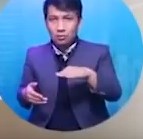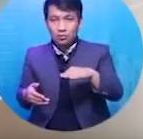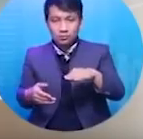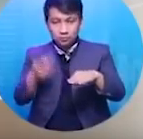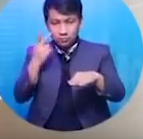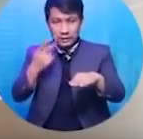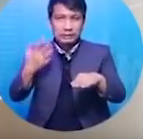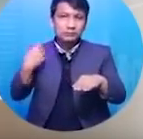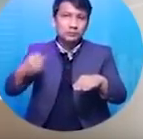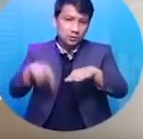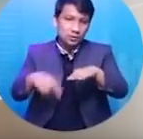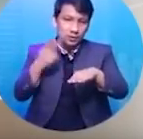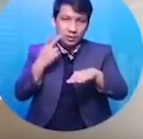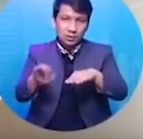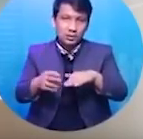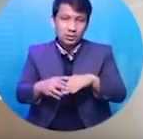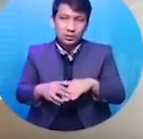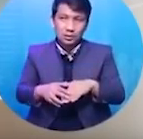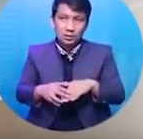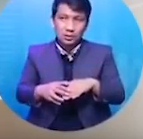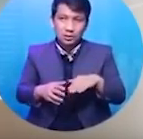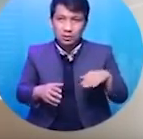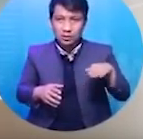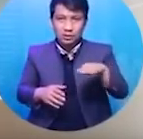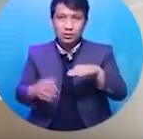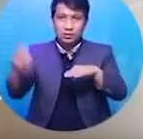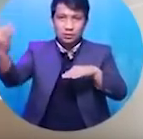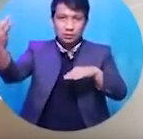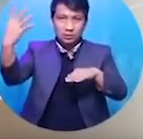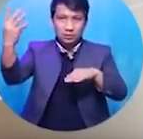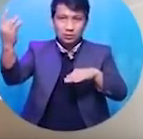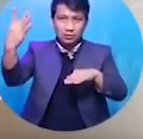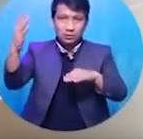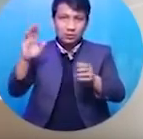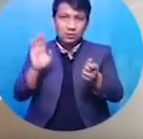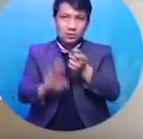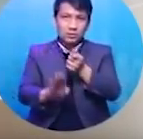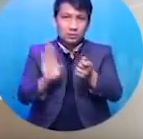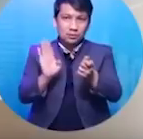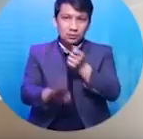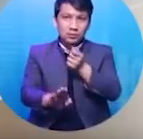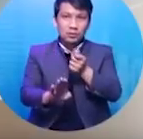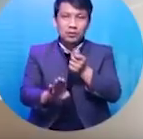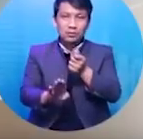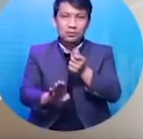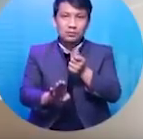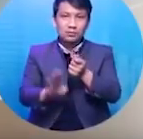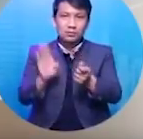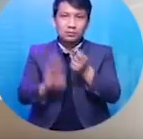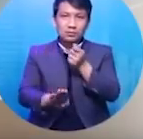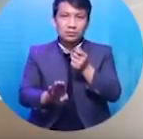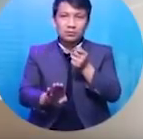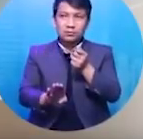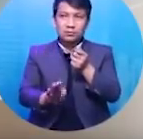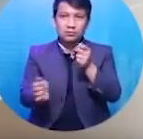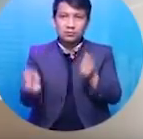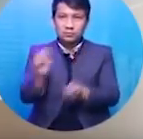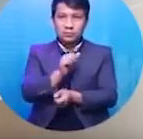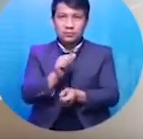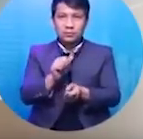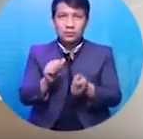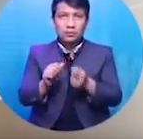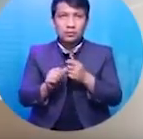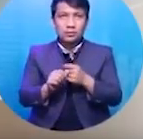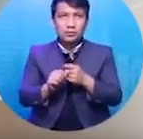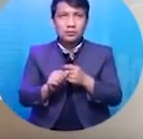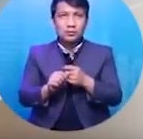po ng ulan noon. Okay. Pag ano ko po, din stop na ito, nag-apply na po ako ng preno. Pag-apply ko po ng preno, bigla na kumakabig. Teka muna, doon ka sa